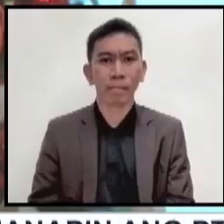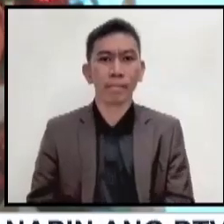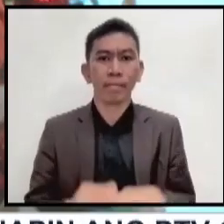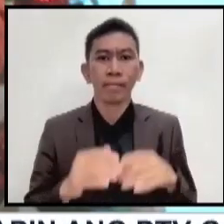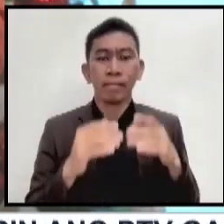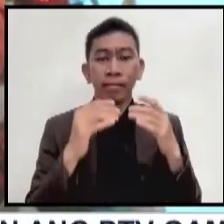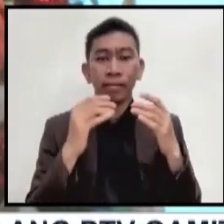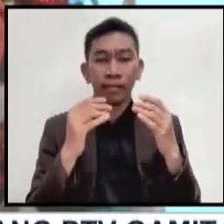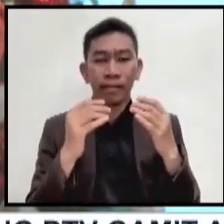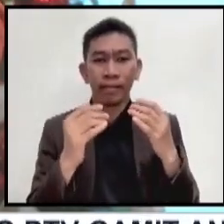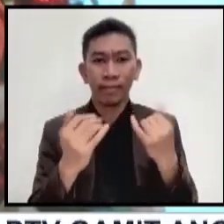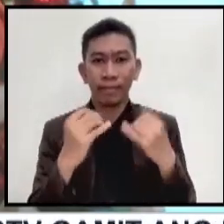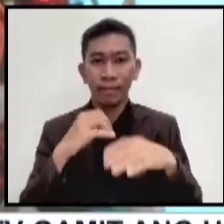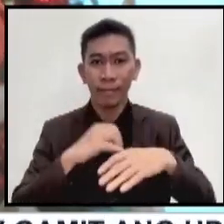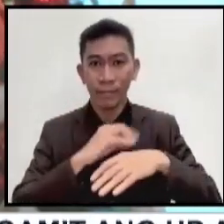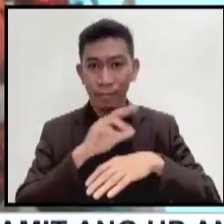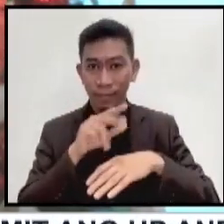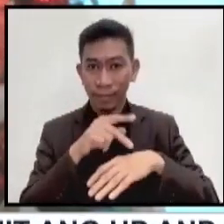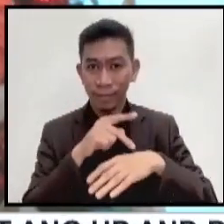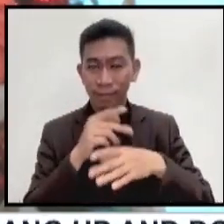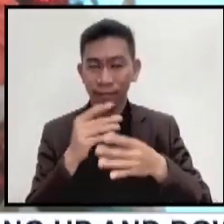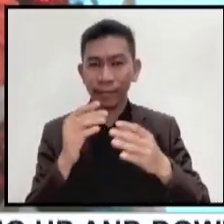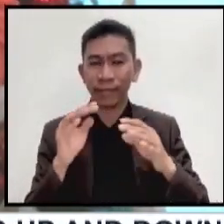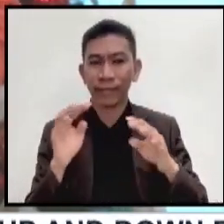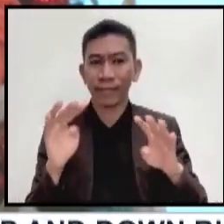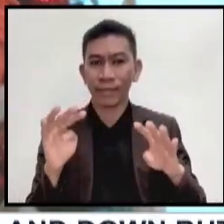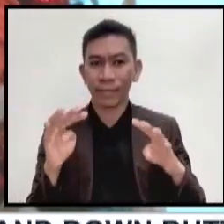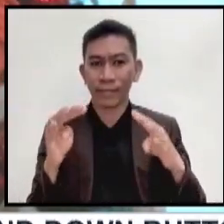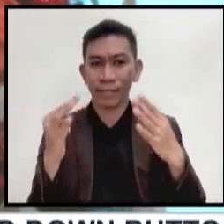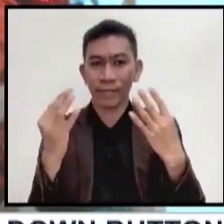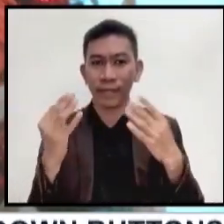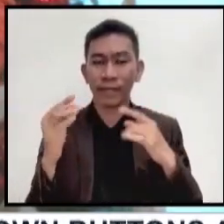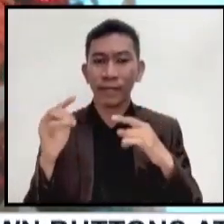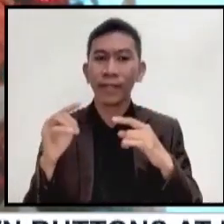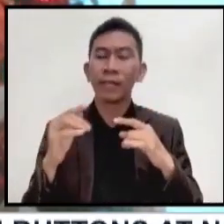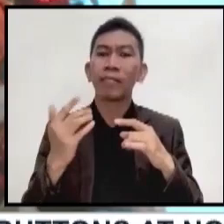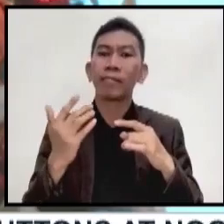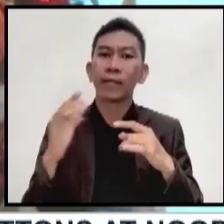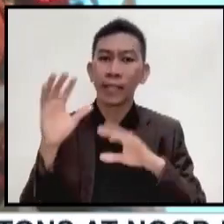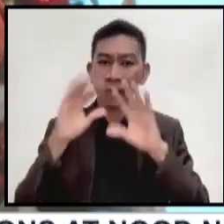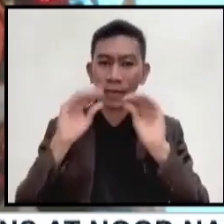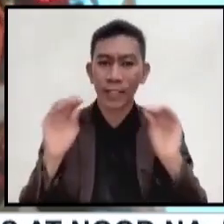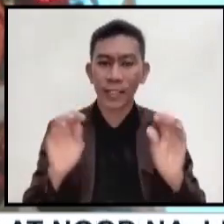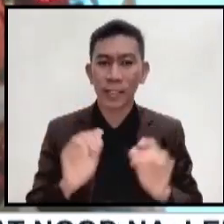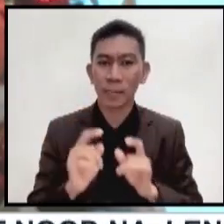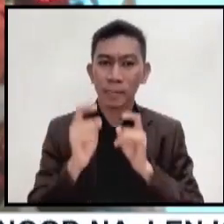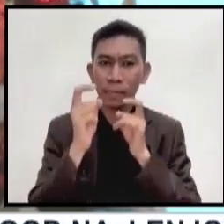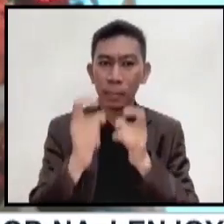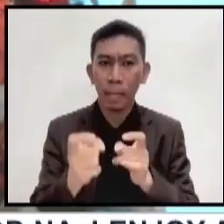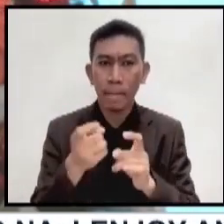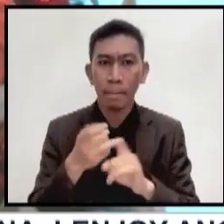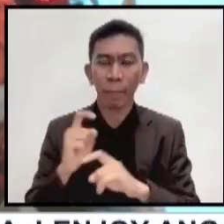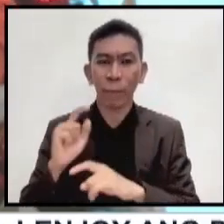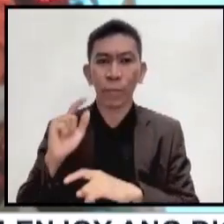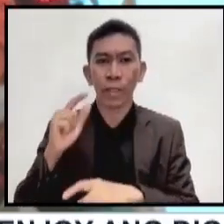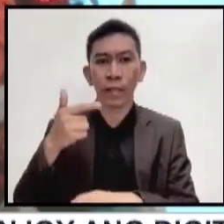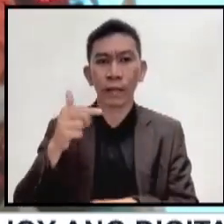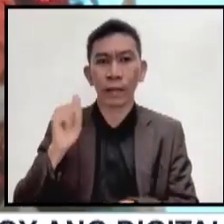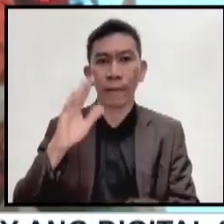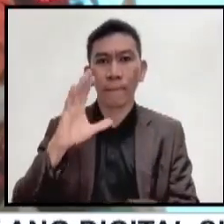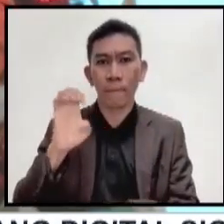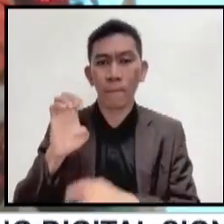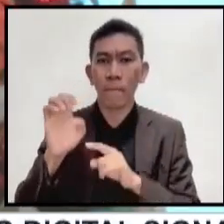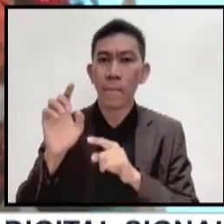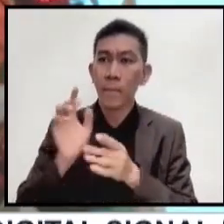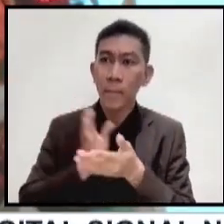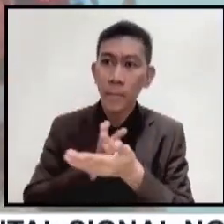Tunghayan naman natin ang munting pamaskong handog ng ating programa at ni Ma'am Grace Coramoto sa isang pamilya sa San Mateo, Rizal.